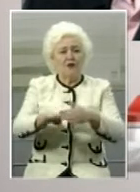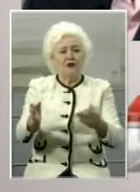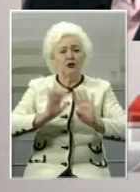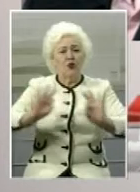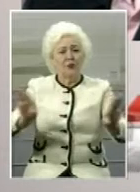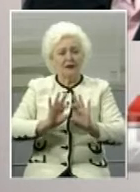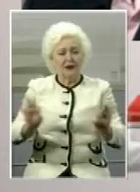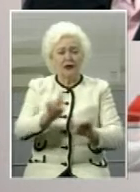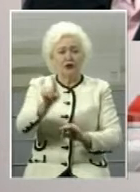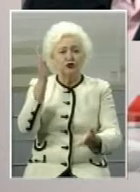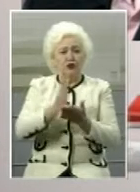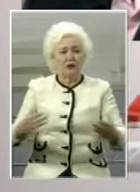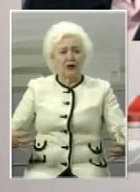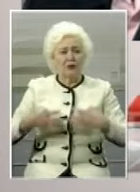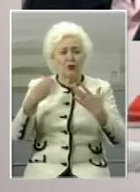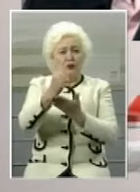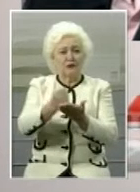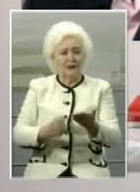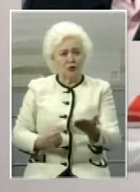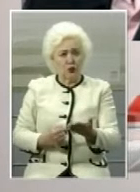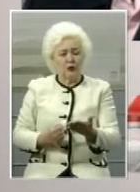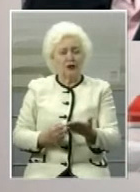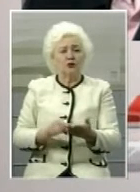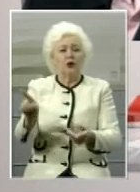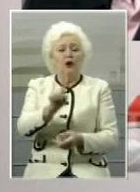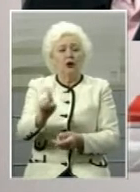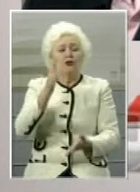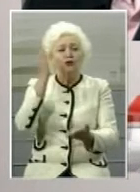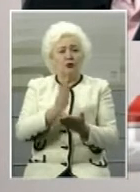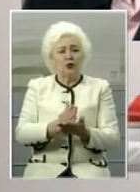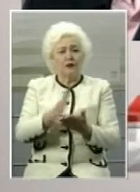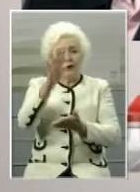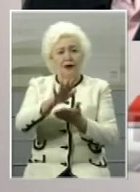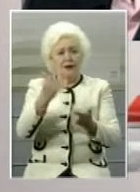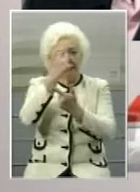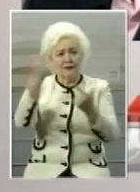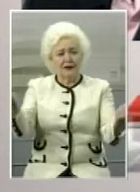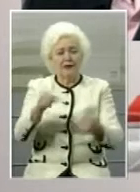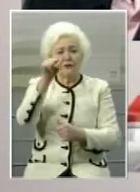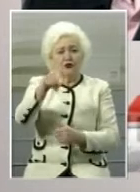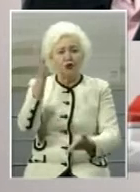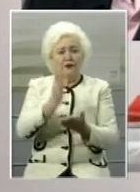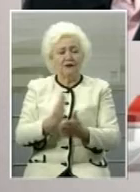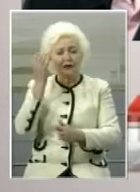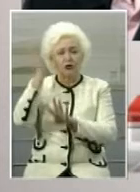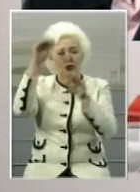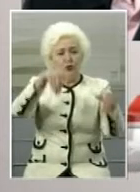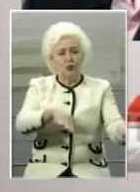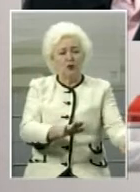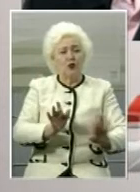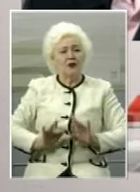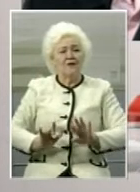відеоматеріалів, що є погроза зброєю, що є заяви, що вони знаходяться в Чорному морі,